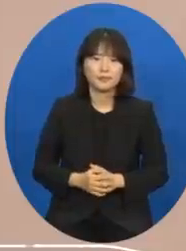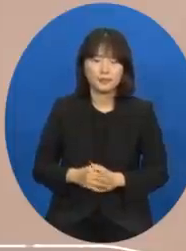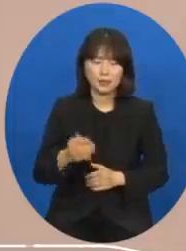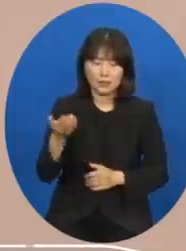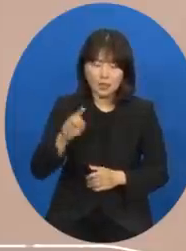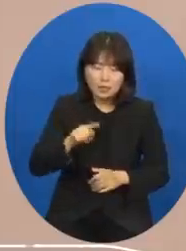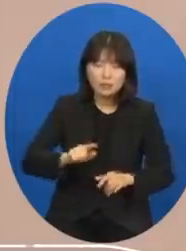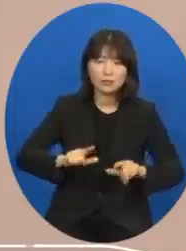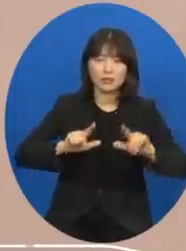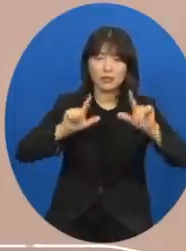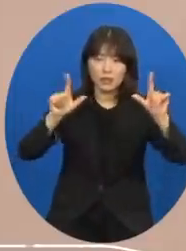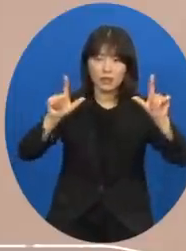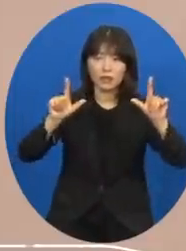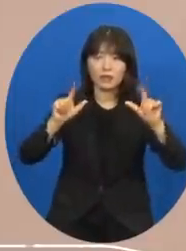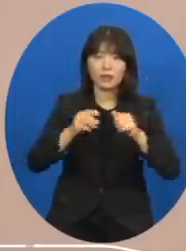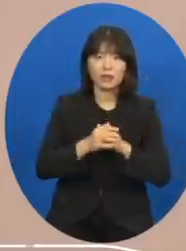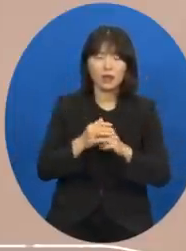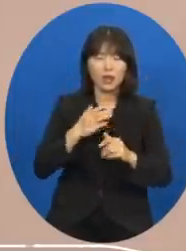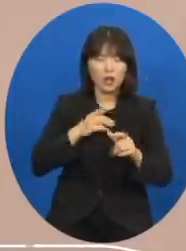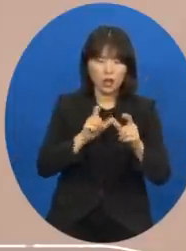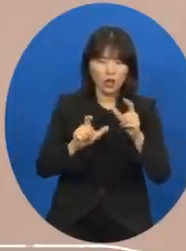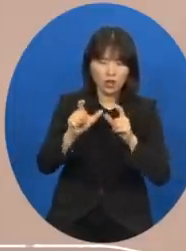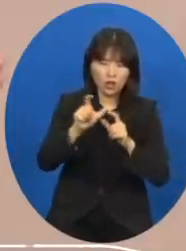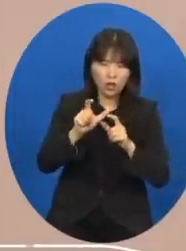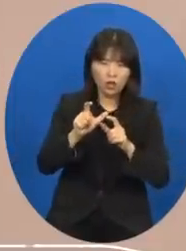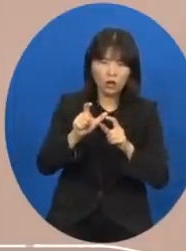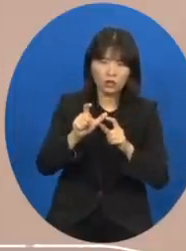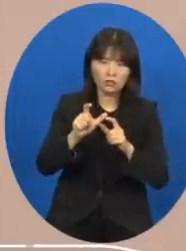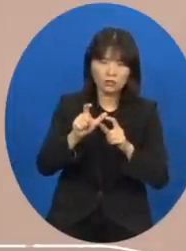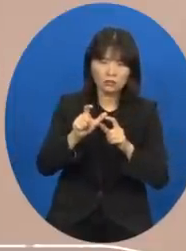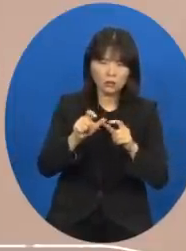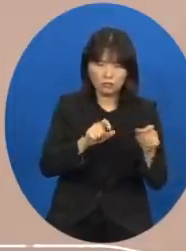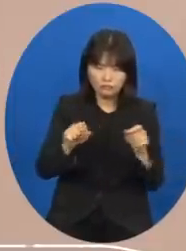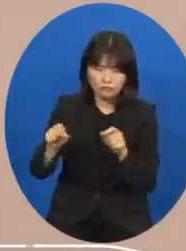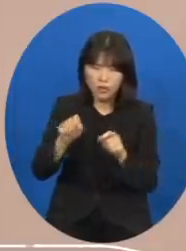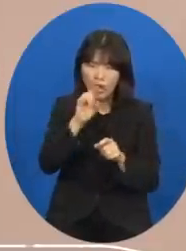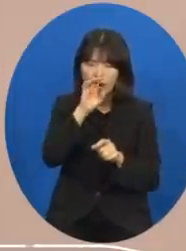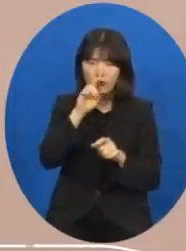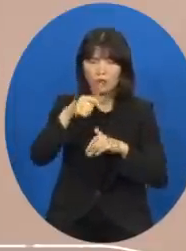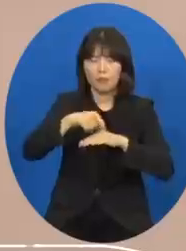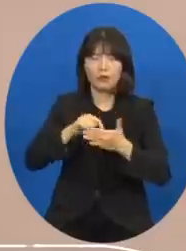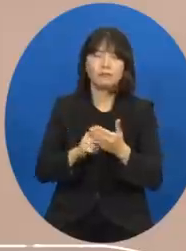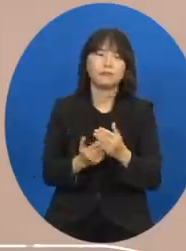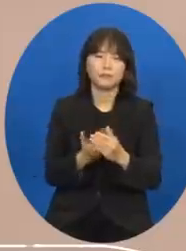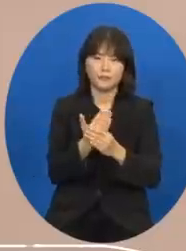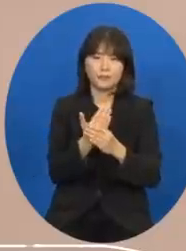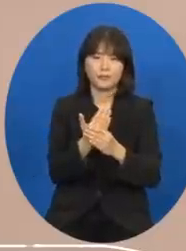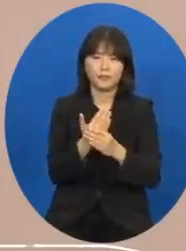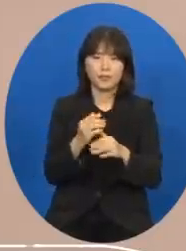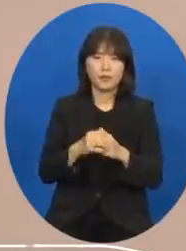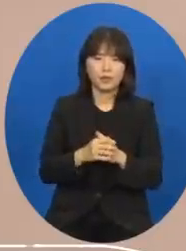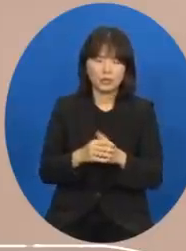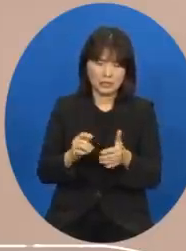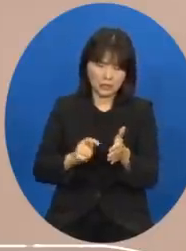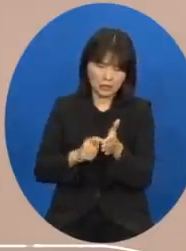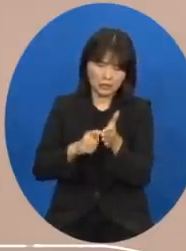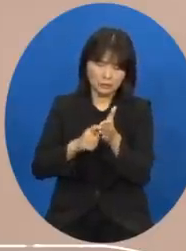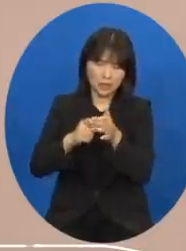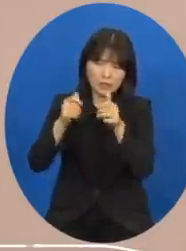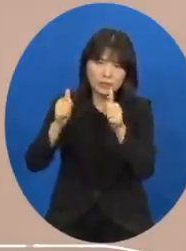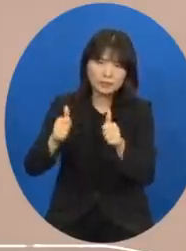그날은 내가 더 이상 미루어서는 안 된다는 마음이 들더라고. 임박한 어떤